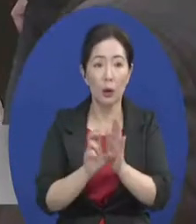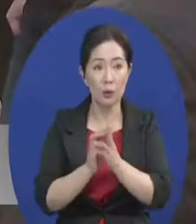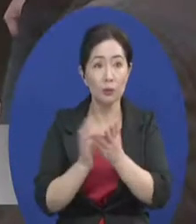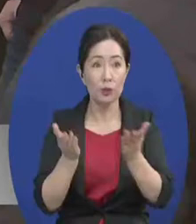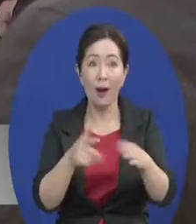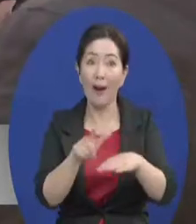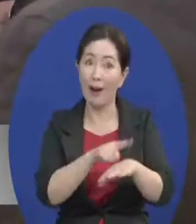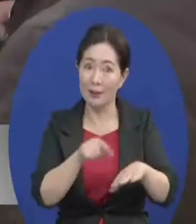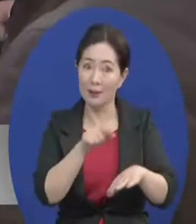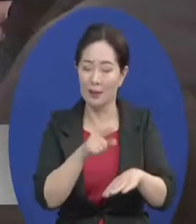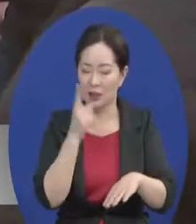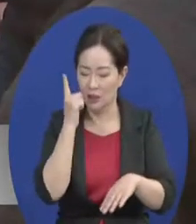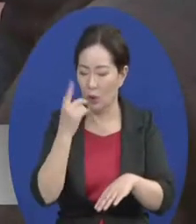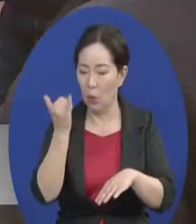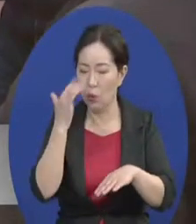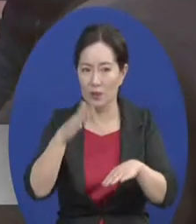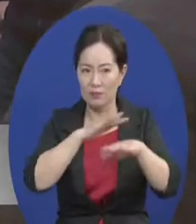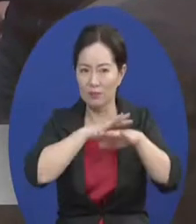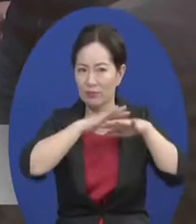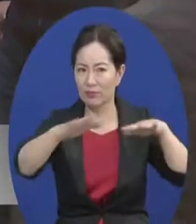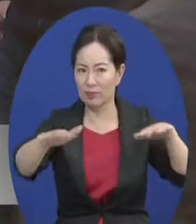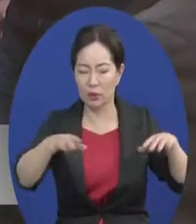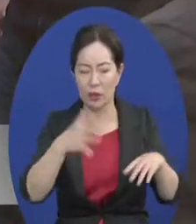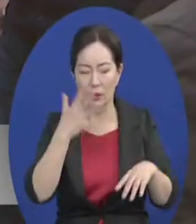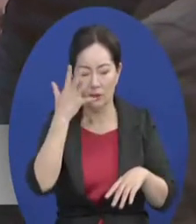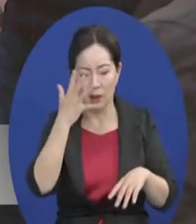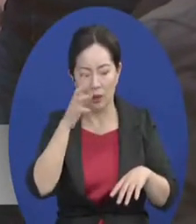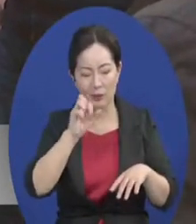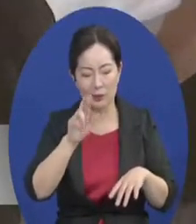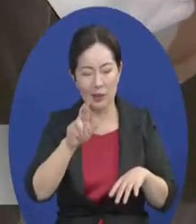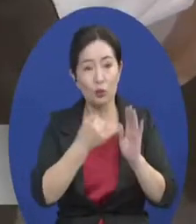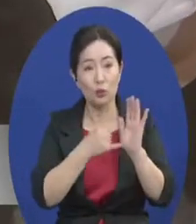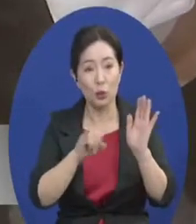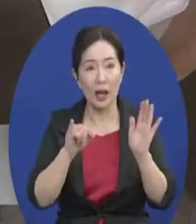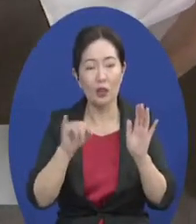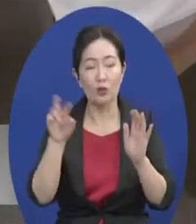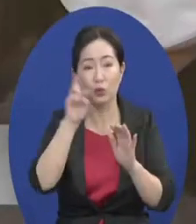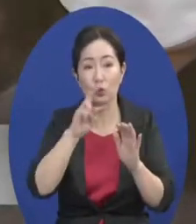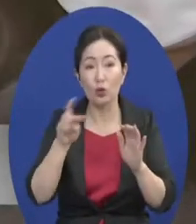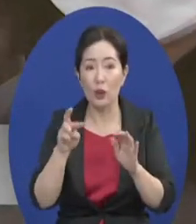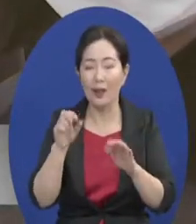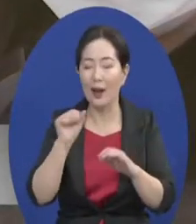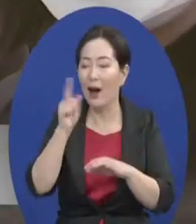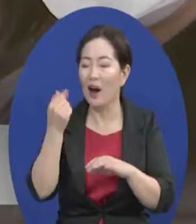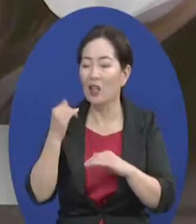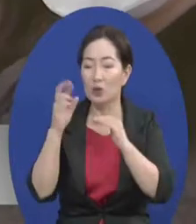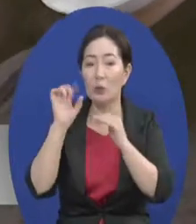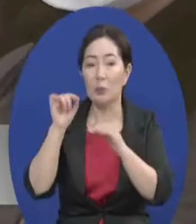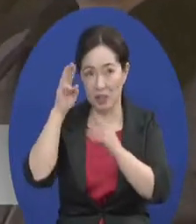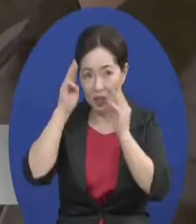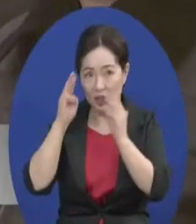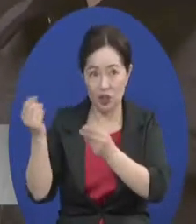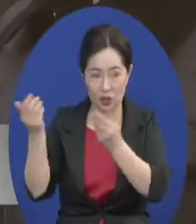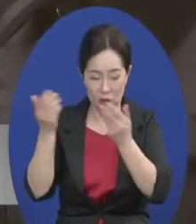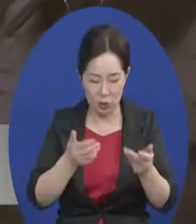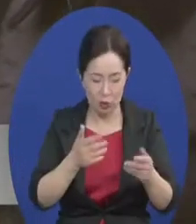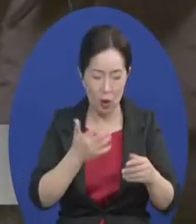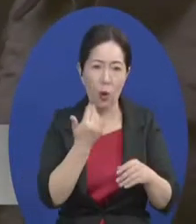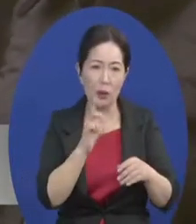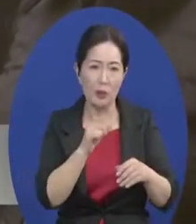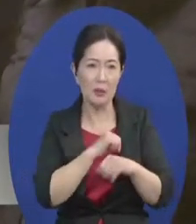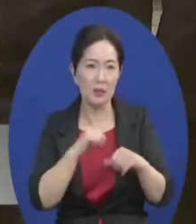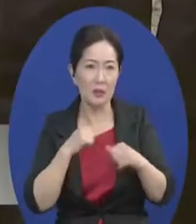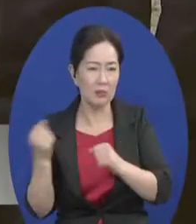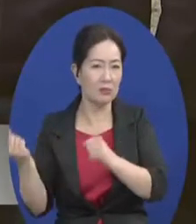юм а. Эхний удаад услахааны системд зориулж 5 сая 600 гаруй сая долларыг Азийн хөгжлийн банктай хамтран шийдвэрлсэн Улаанбаатар хотын зарим